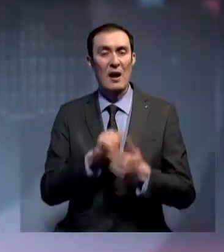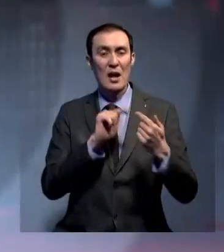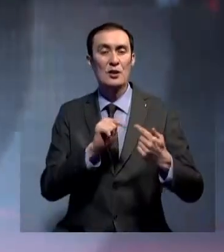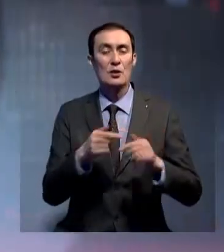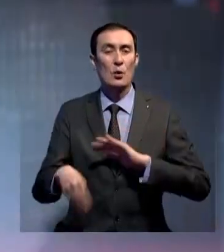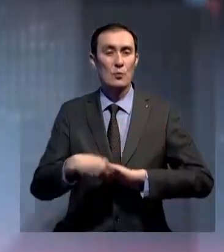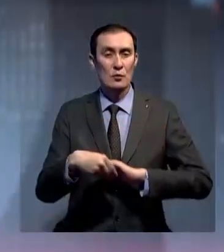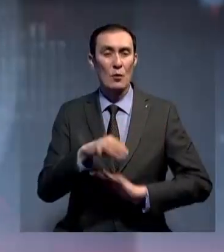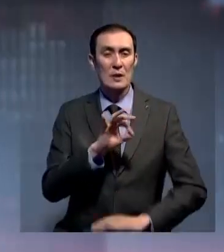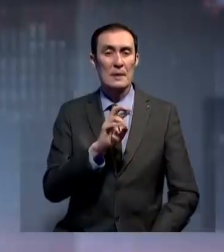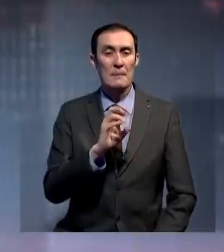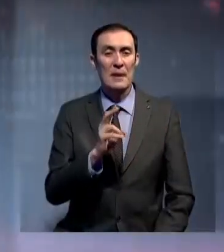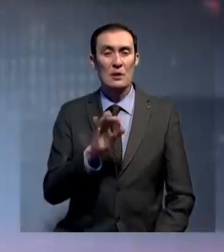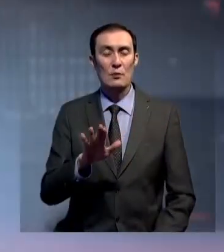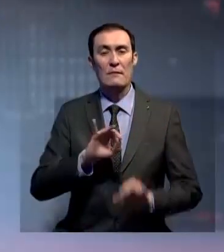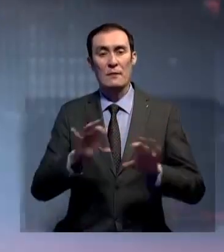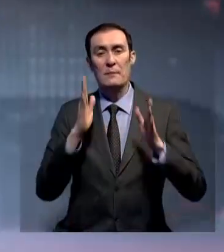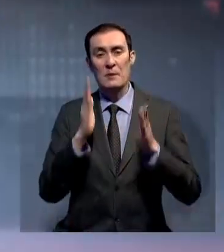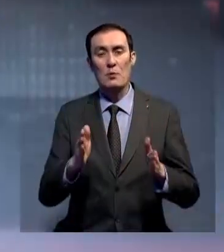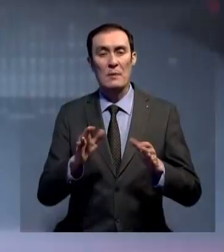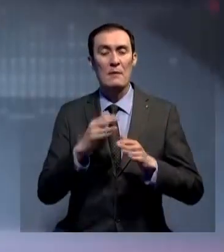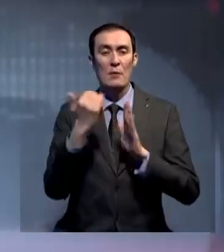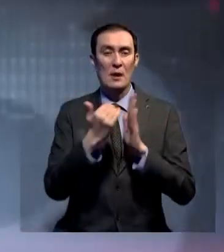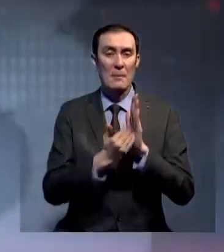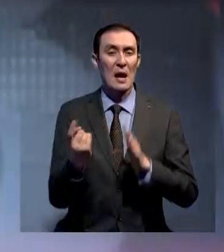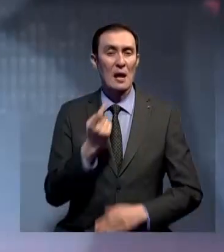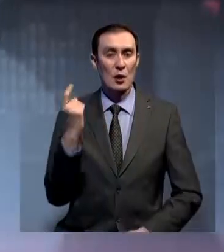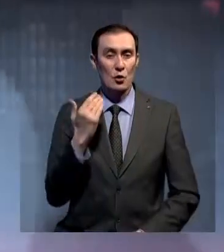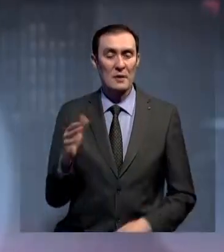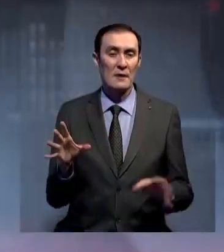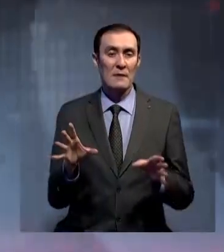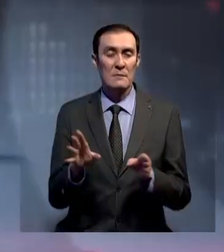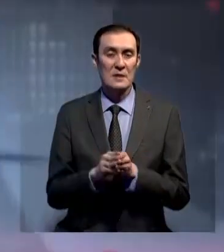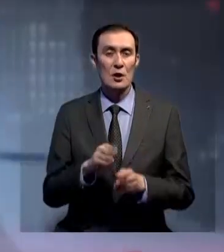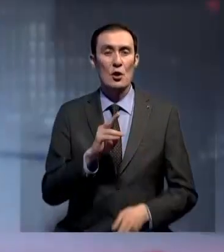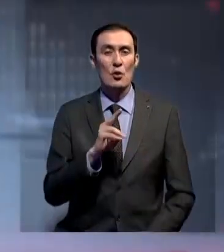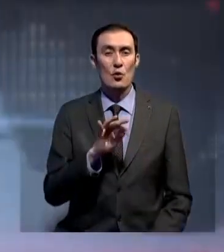Антикора Олжас Бектенов расскажет в прямом эфире в программе «Экономика» с Алишером